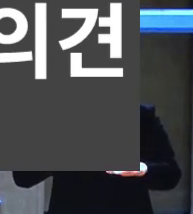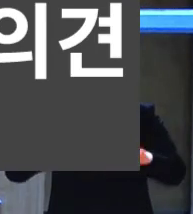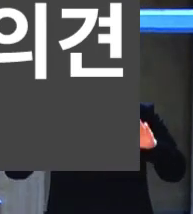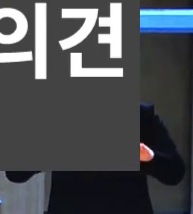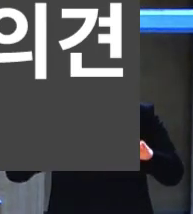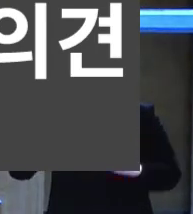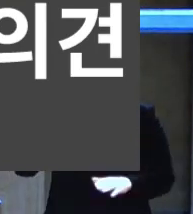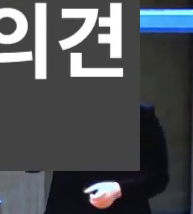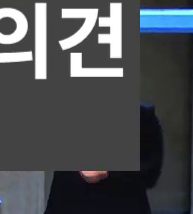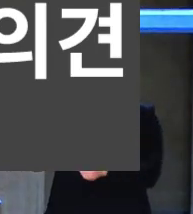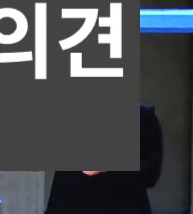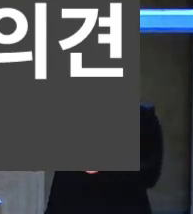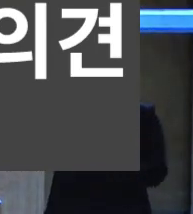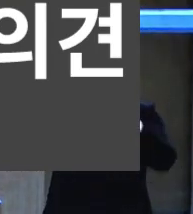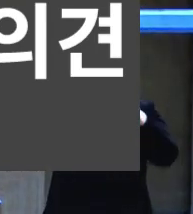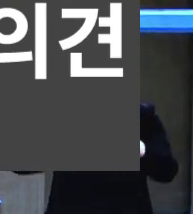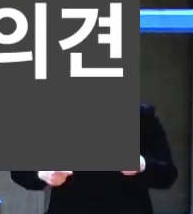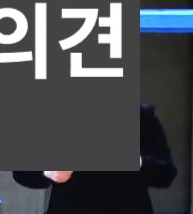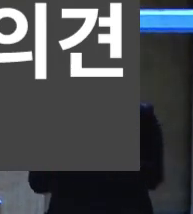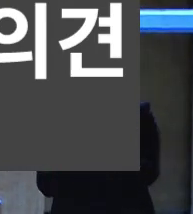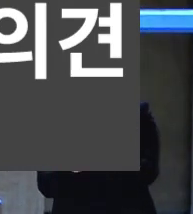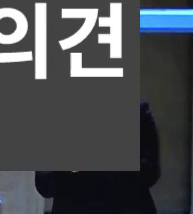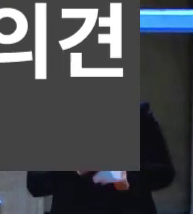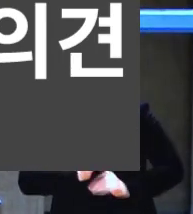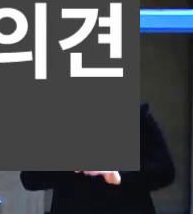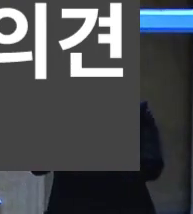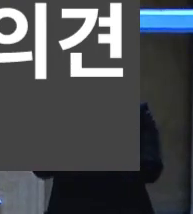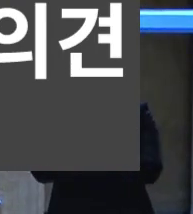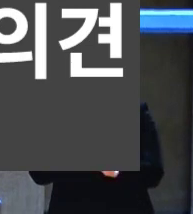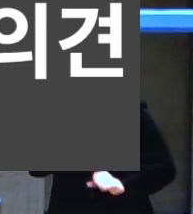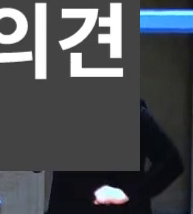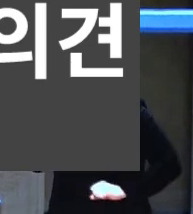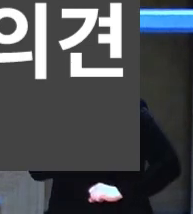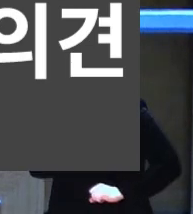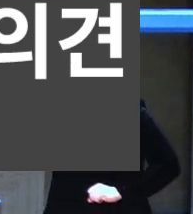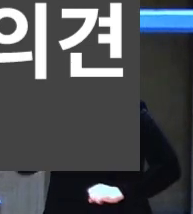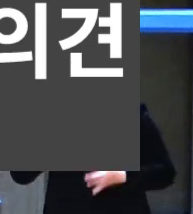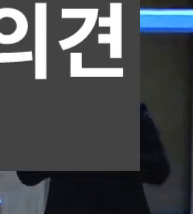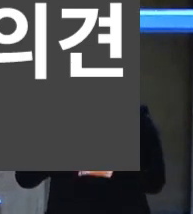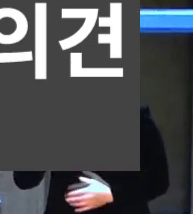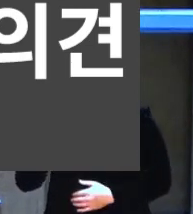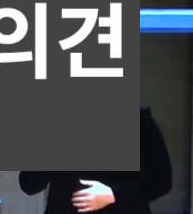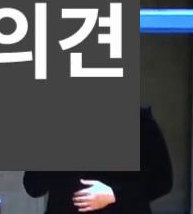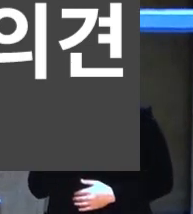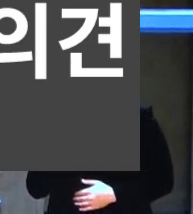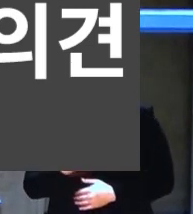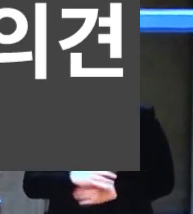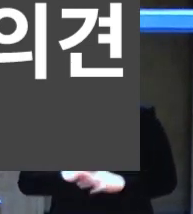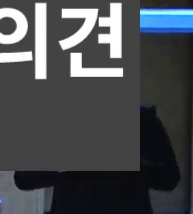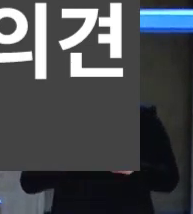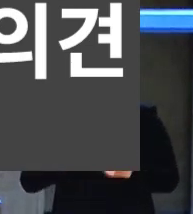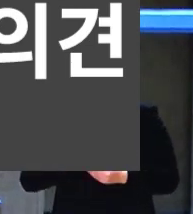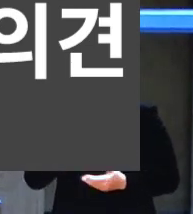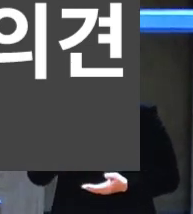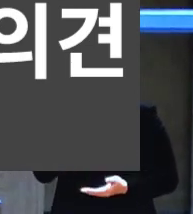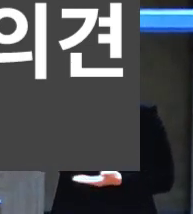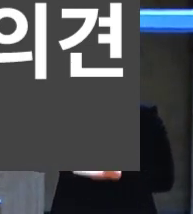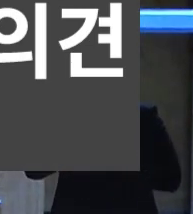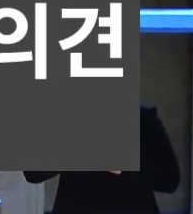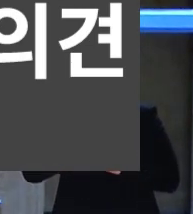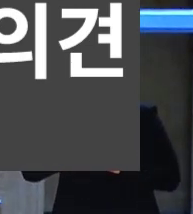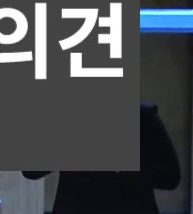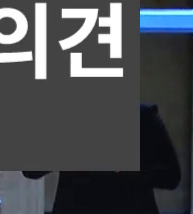별내 지역에서 비밀리에 진행되고 있는 군부대 이전과 관련된 국민 의견 반영의 필요성과